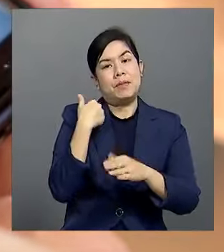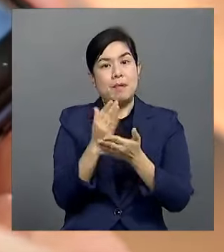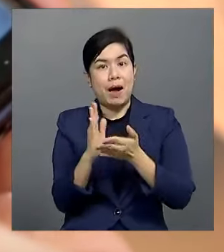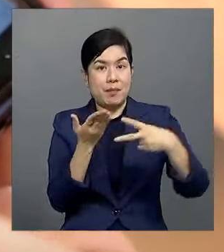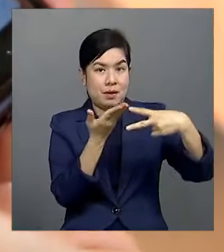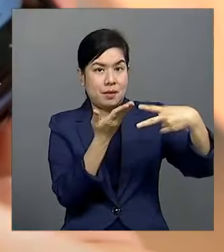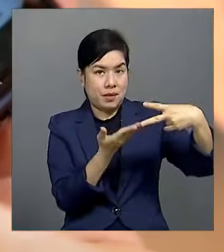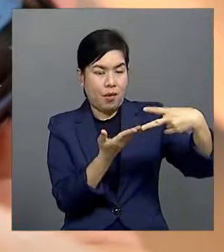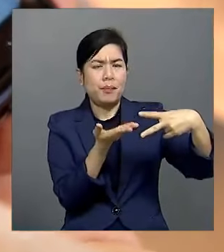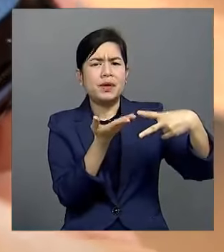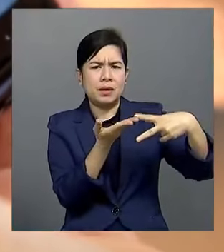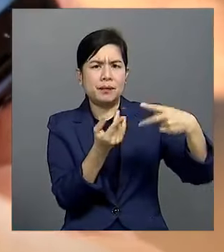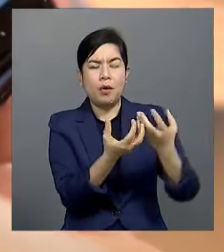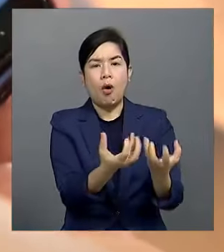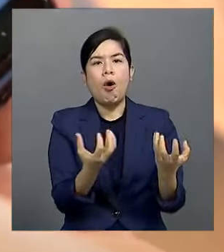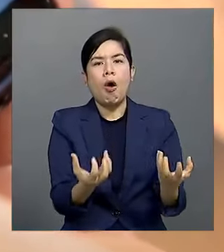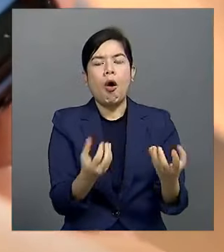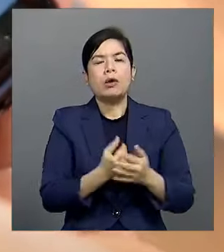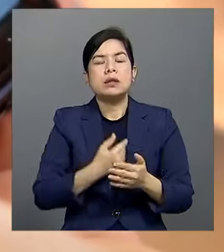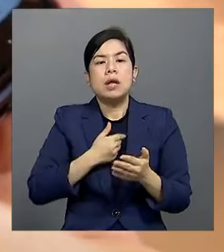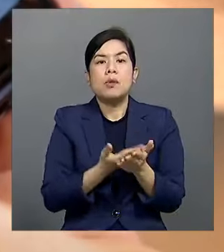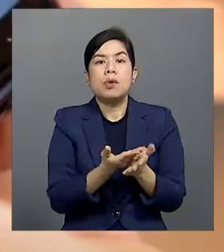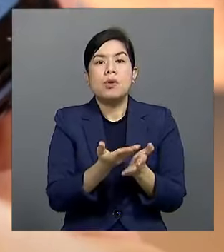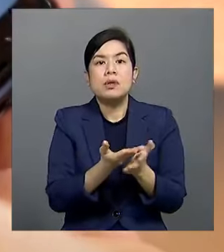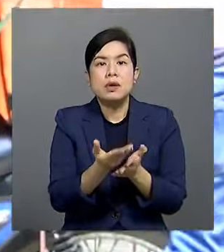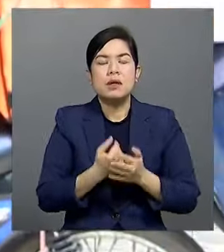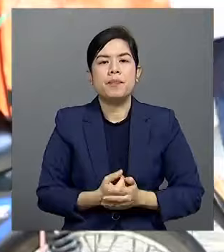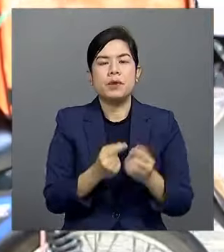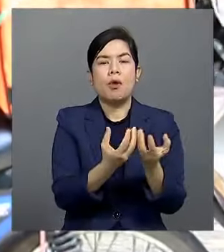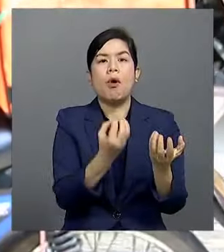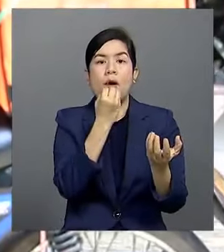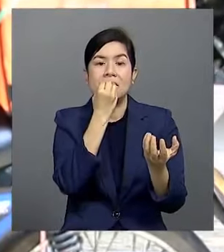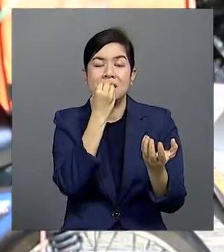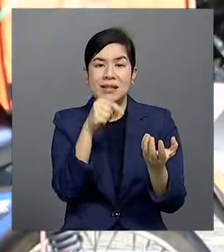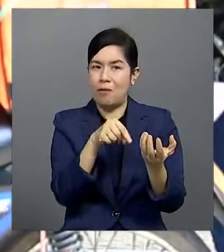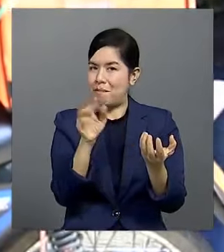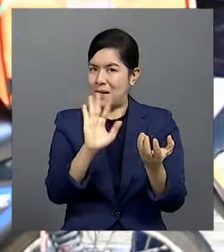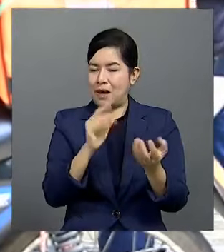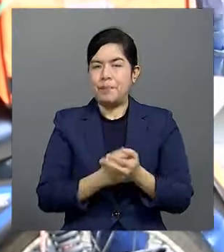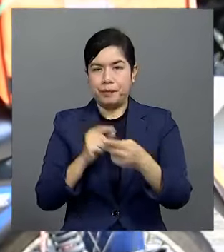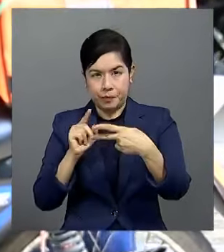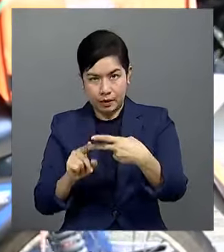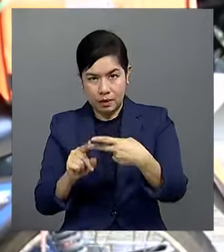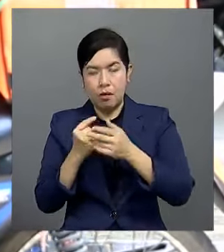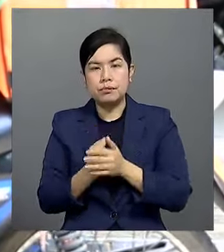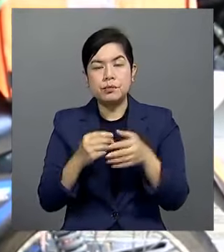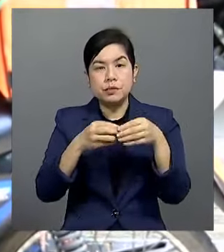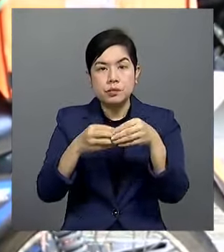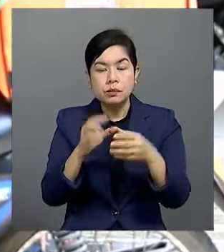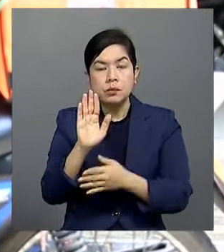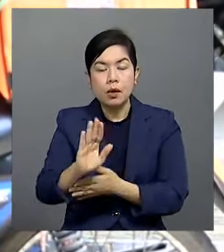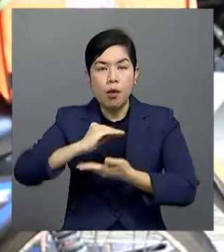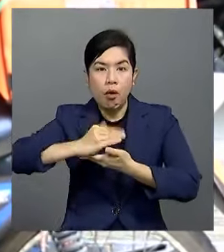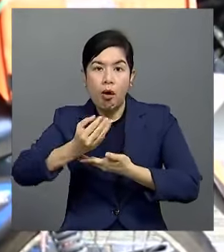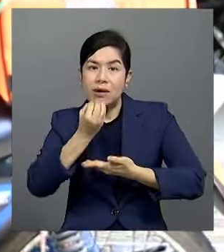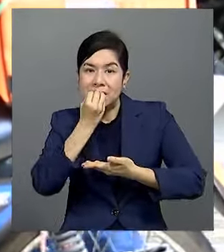สินค้าทั่วไปหรือที่ไม่ใช่อาหารพร้อมทาน 2. กลุ่มอาหารพร้อมทานจากออนไลน์แพล